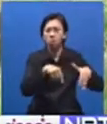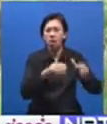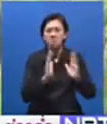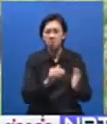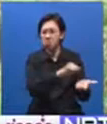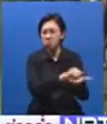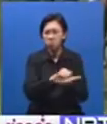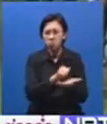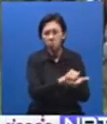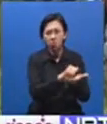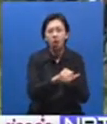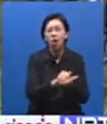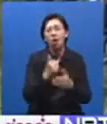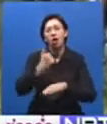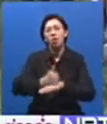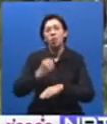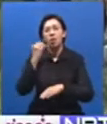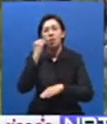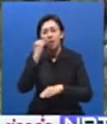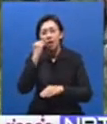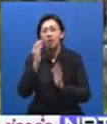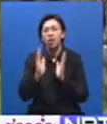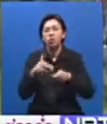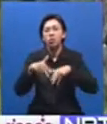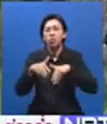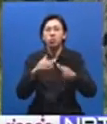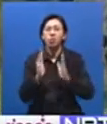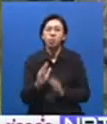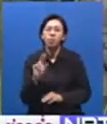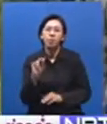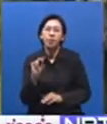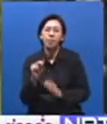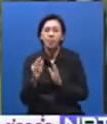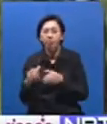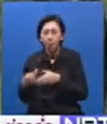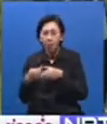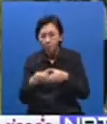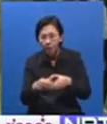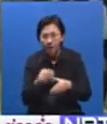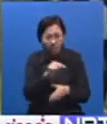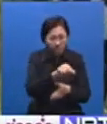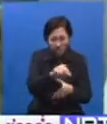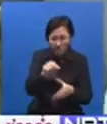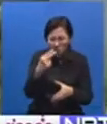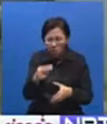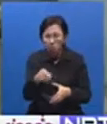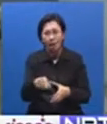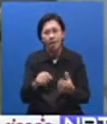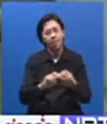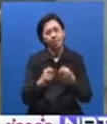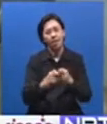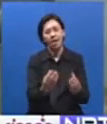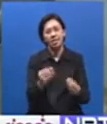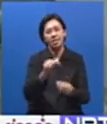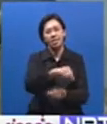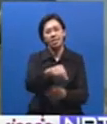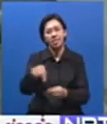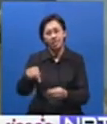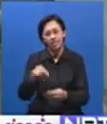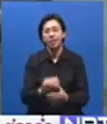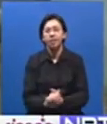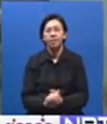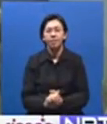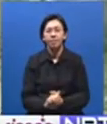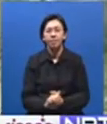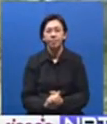สุรศักดิ์ปกป้องผู้ใหญ่บ้านและชาวบ้านจันทร์ประมาณ 30คนได้ชี้เขตการบุกรุกที่สาธารณะประโยชน์ฝ่ายน้ำล้นบ้านจั่นว่า